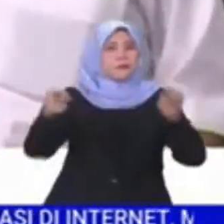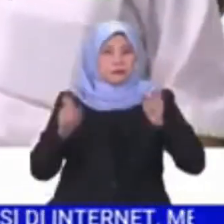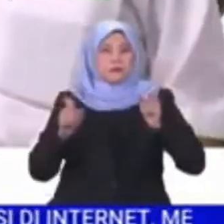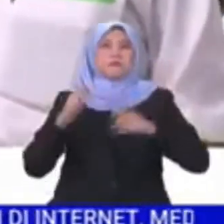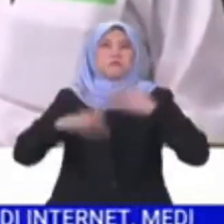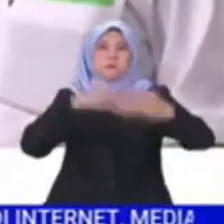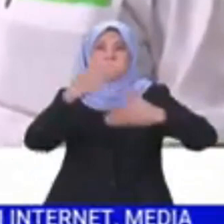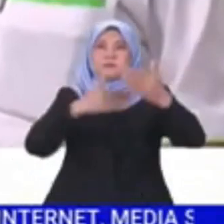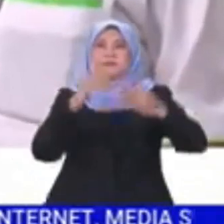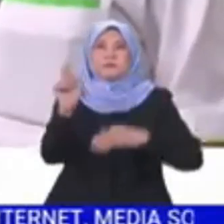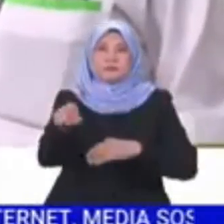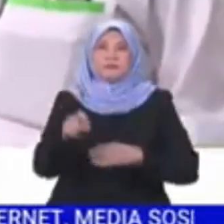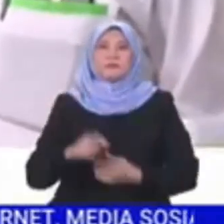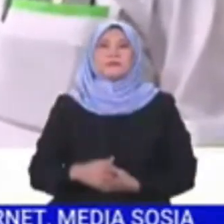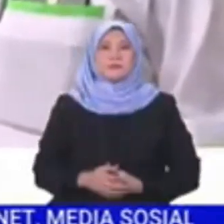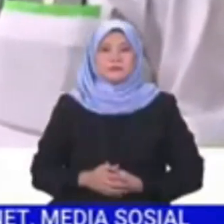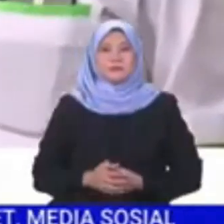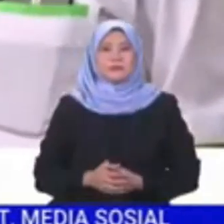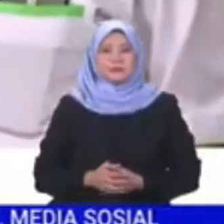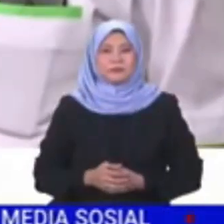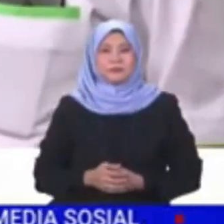dilaksana.